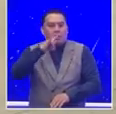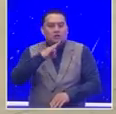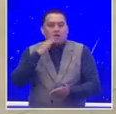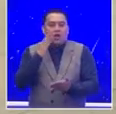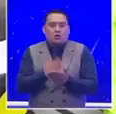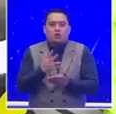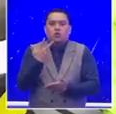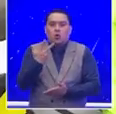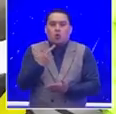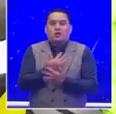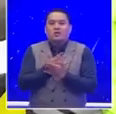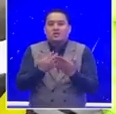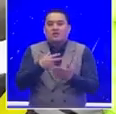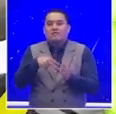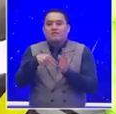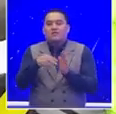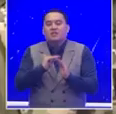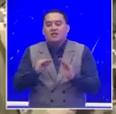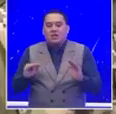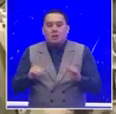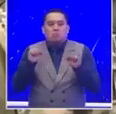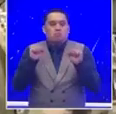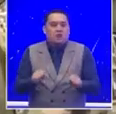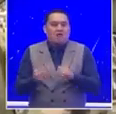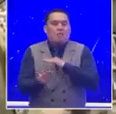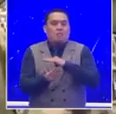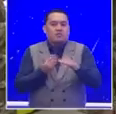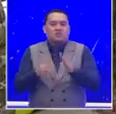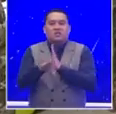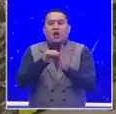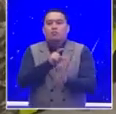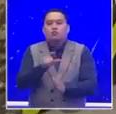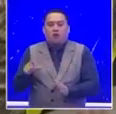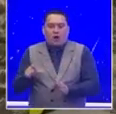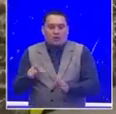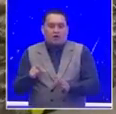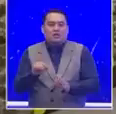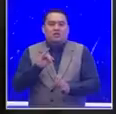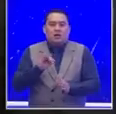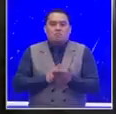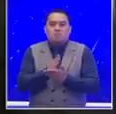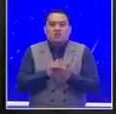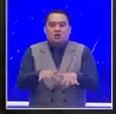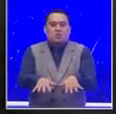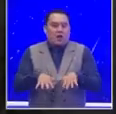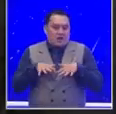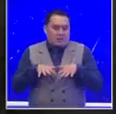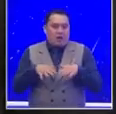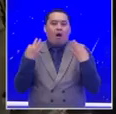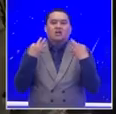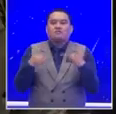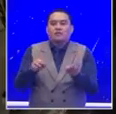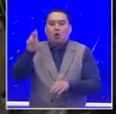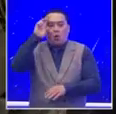имеющие более 3 несовершеннолетних детей. Не имеют права призывать и депутатов маслихатов, а также мажилиса парламента.